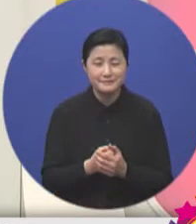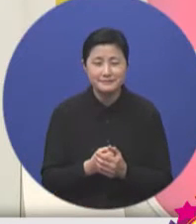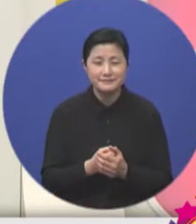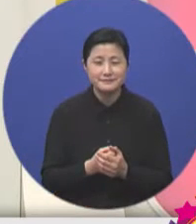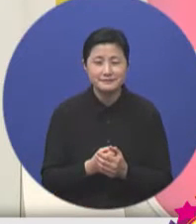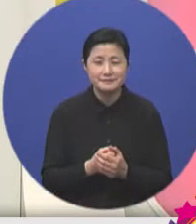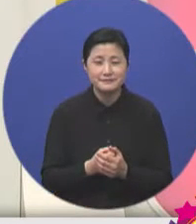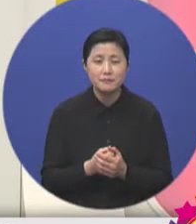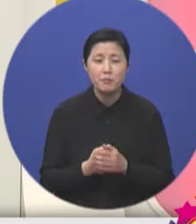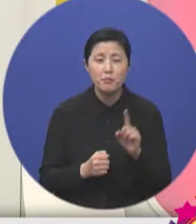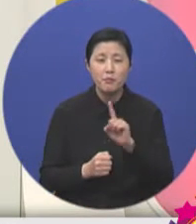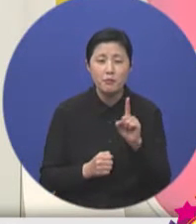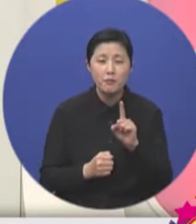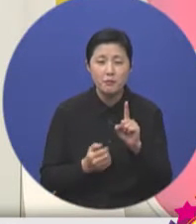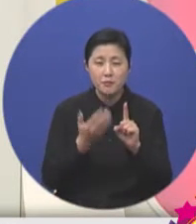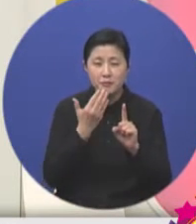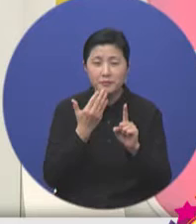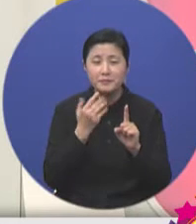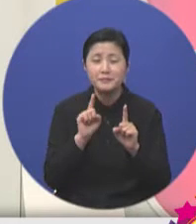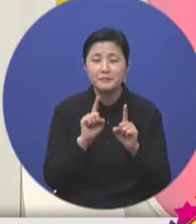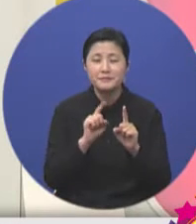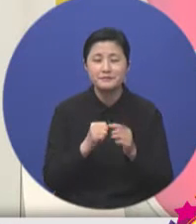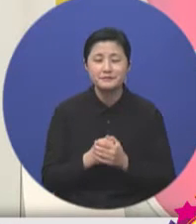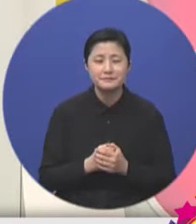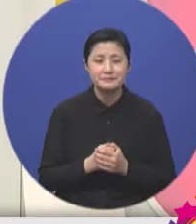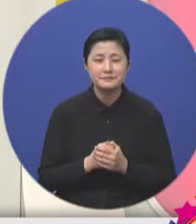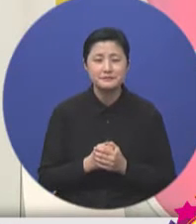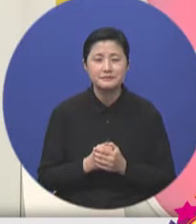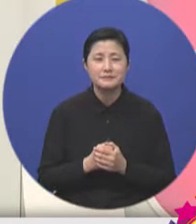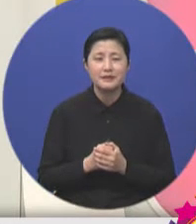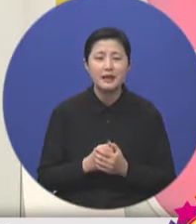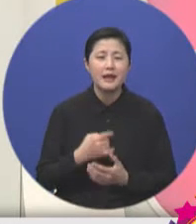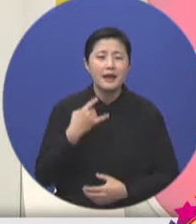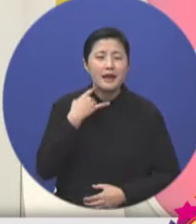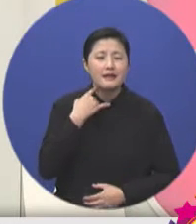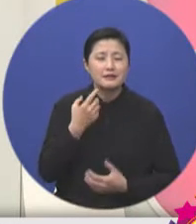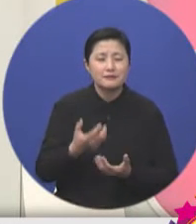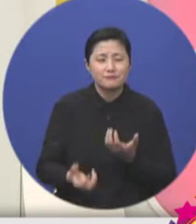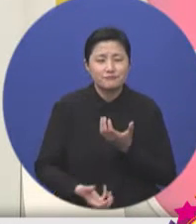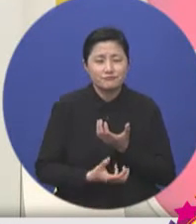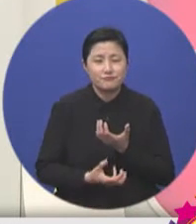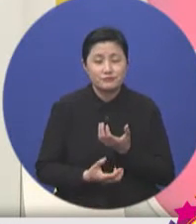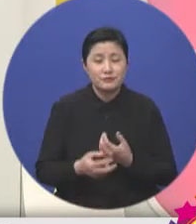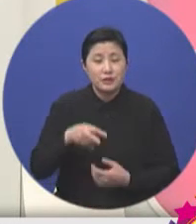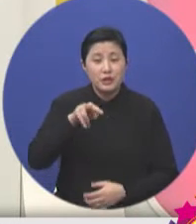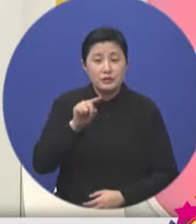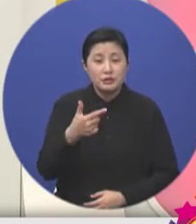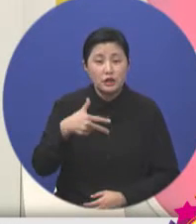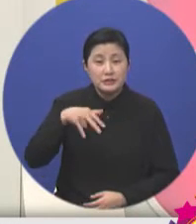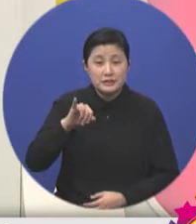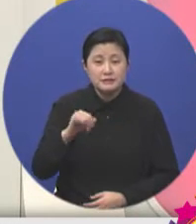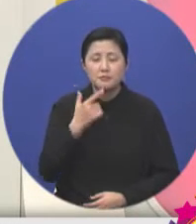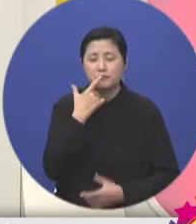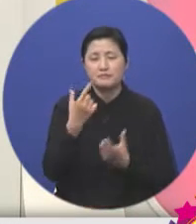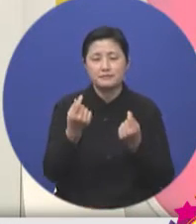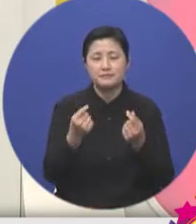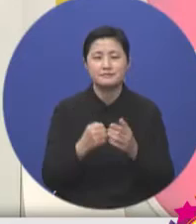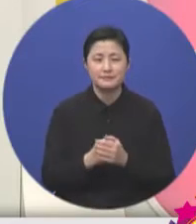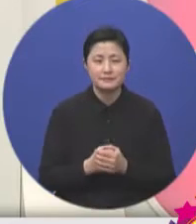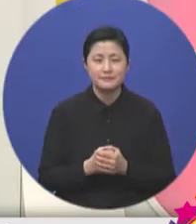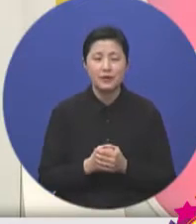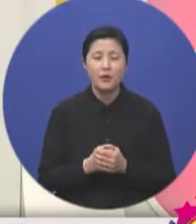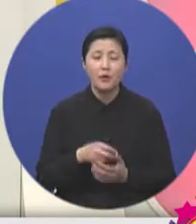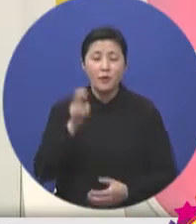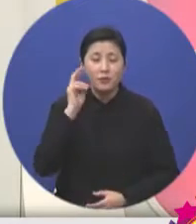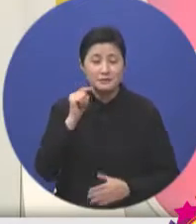아버님, 네? 뭐 드셨어? 저는 저 해장국. 해장국? 해장국. 선지 해장국? 예, 선지 해장국. 그